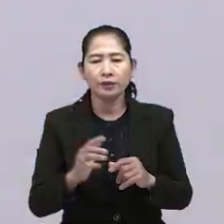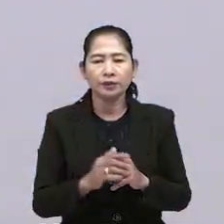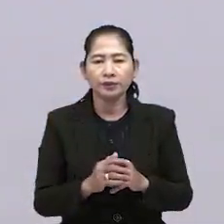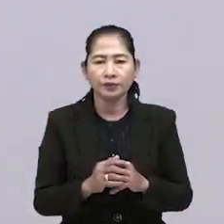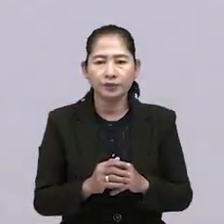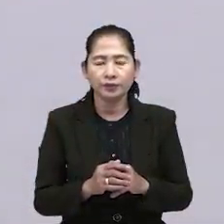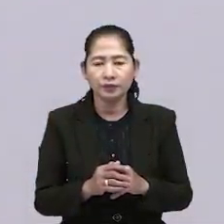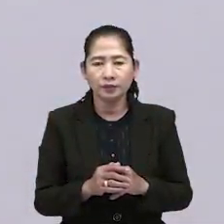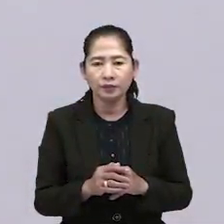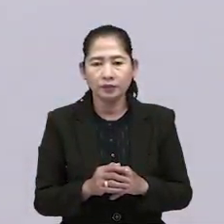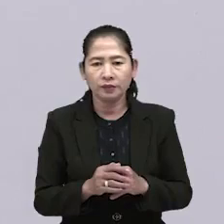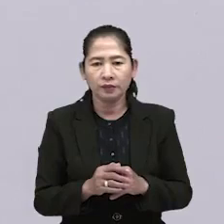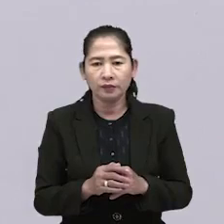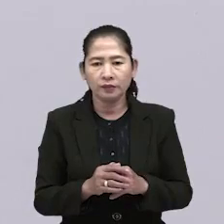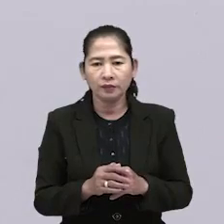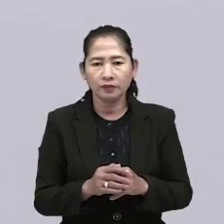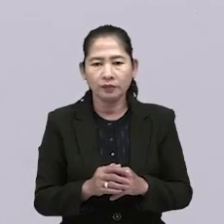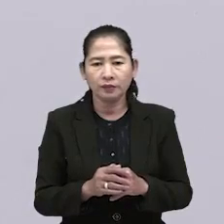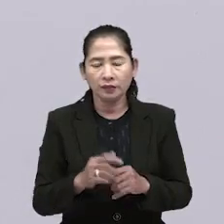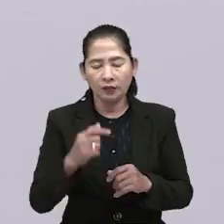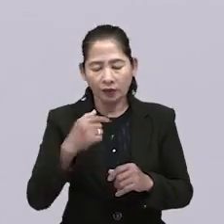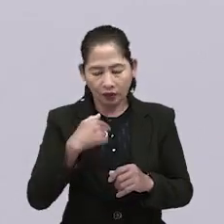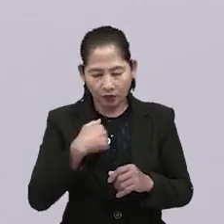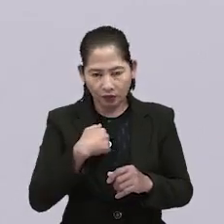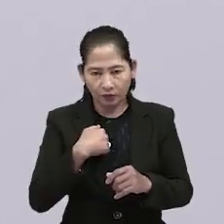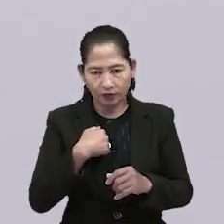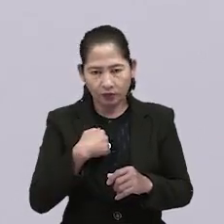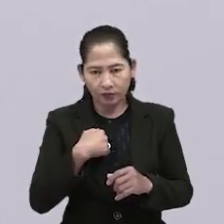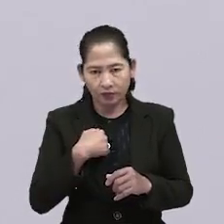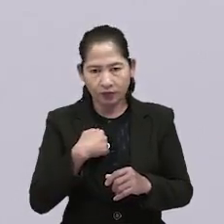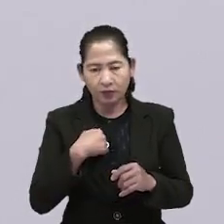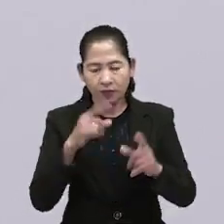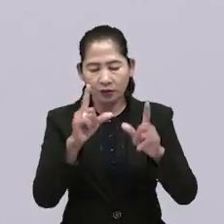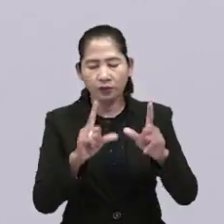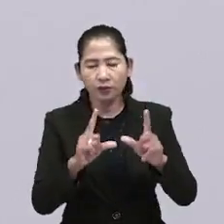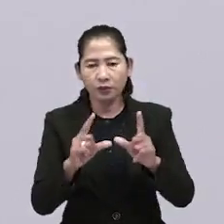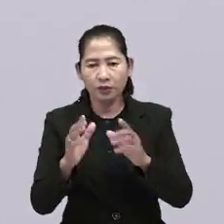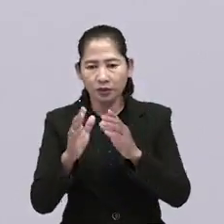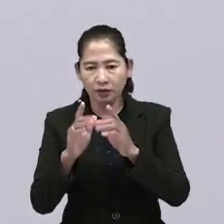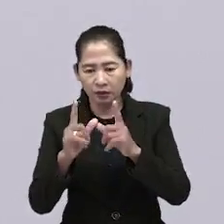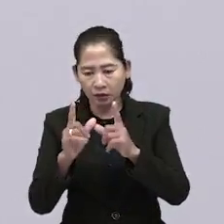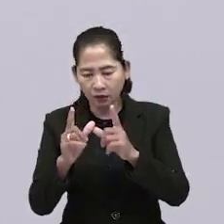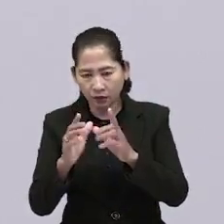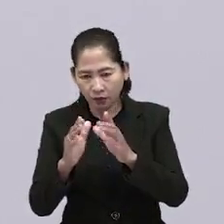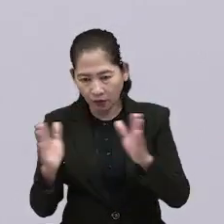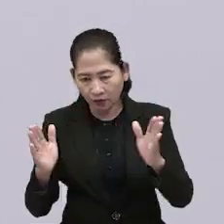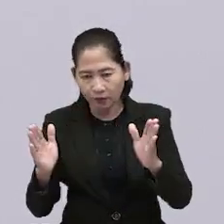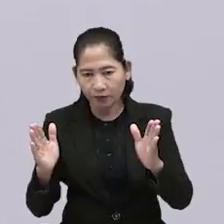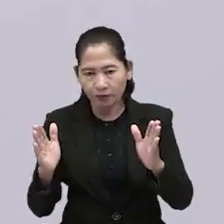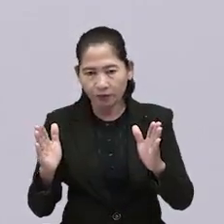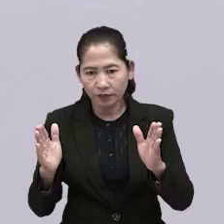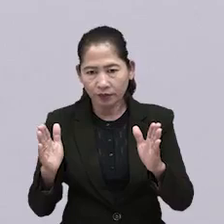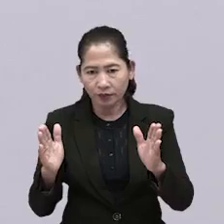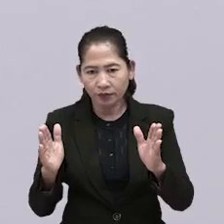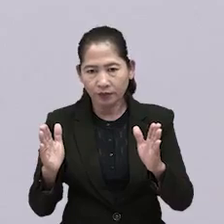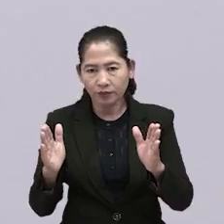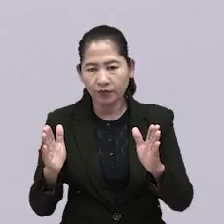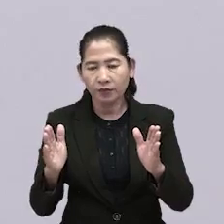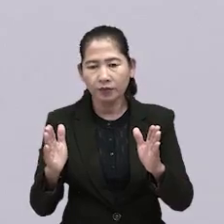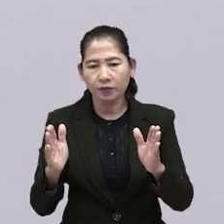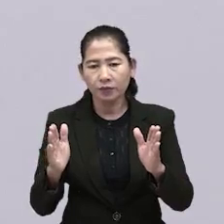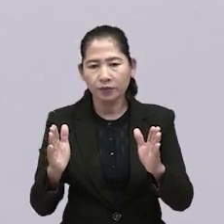ត់កូនចាខ្ញុំជួនជាមួយនឹងអីកូនចាគឺជួនជាមួយនឹងពាក